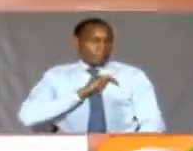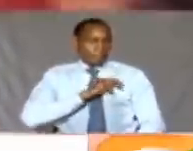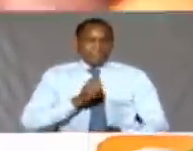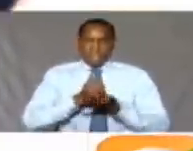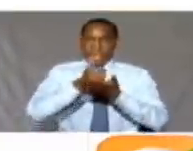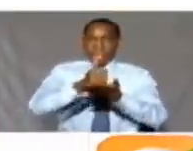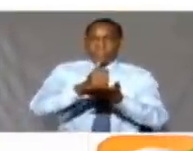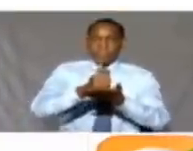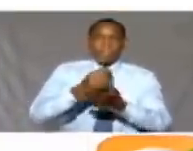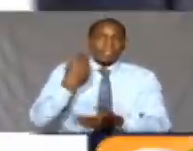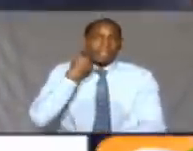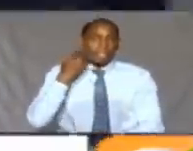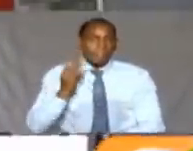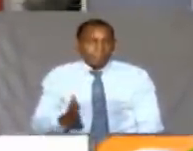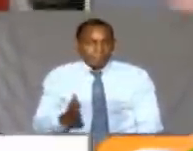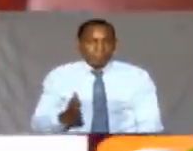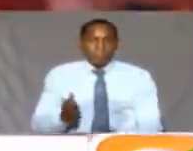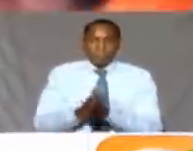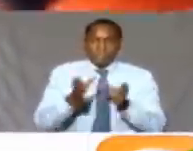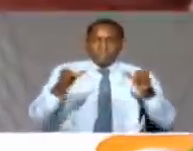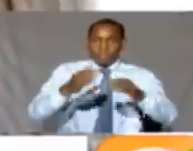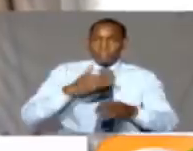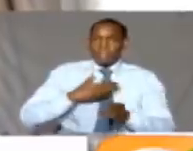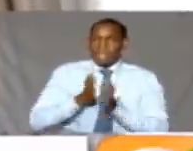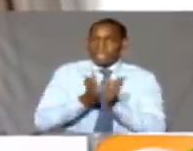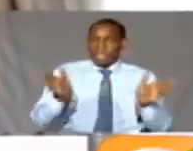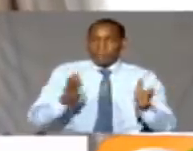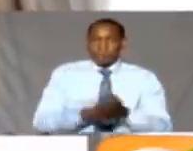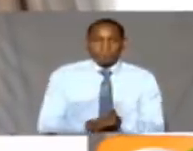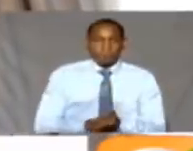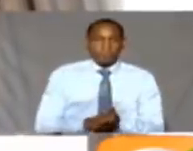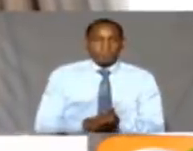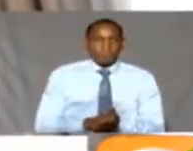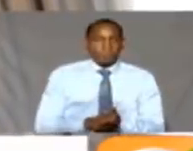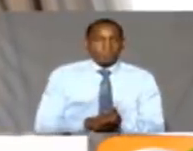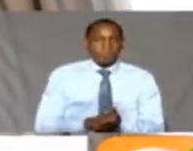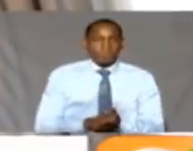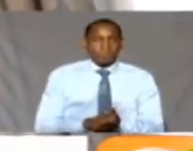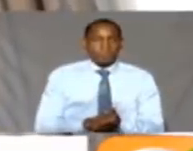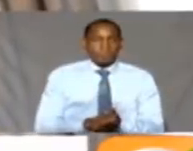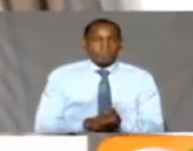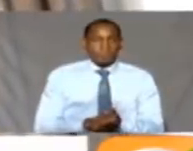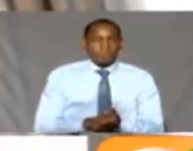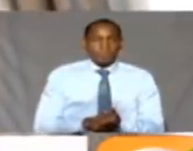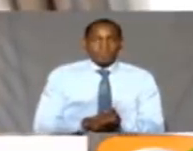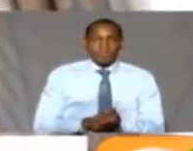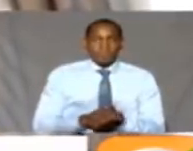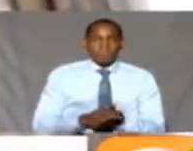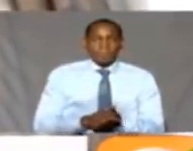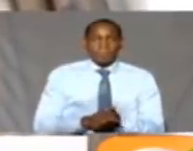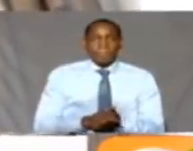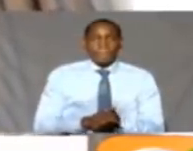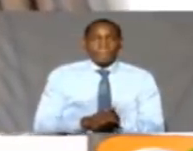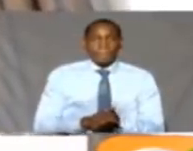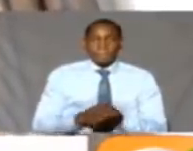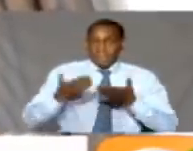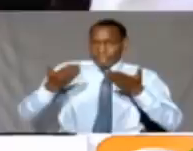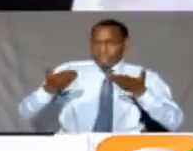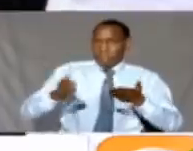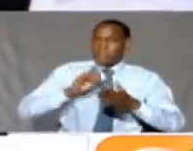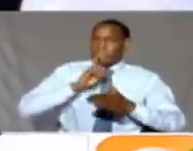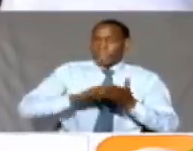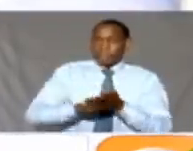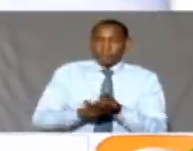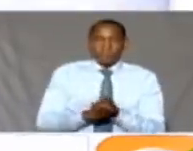kusaidia wagonjwa na community yangu kwa jumla. Barua umechukua? Barua iko Malindi, tunaenda Malindi. Tunaenda Malindi? Haya. Yeah. Sasa nikasema